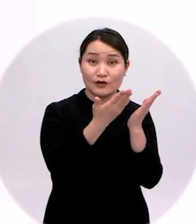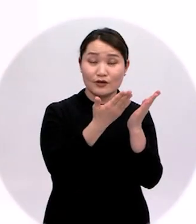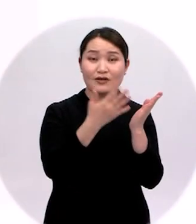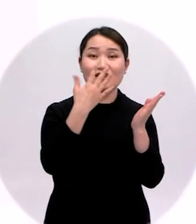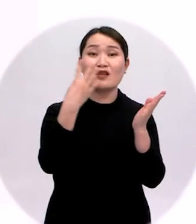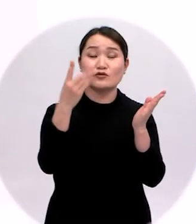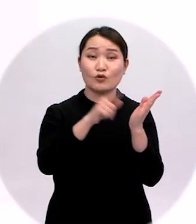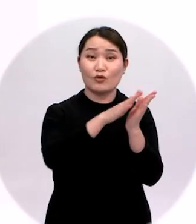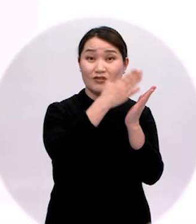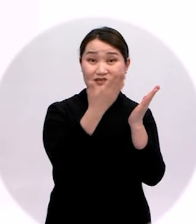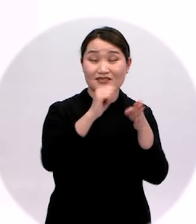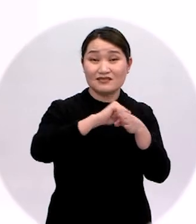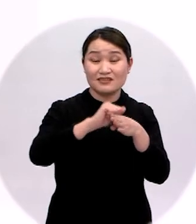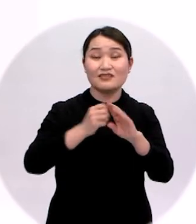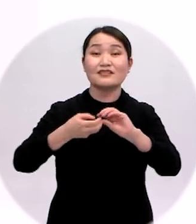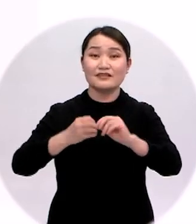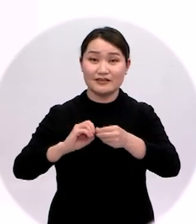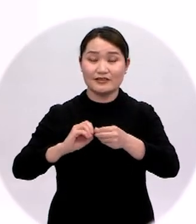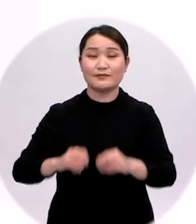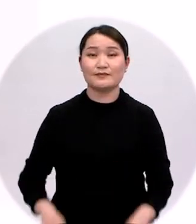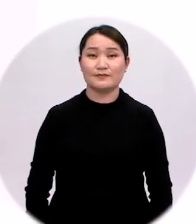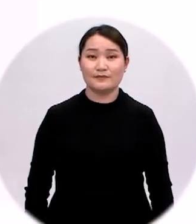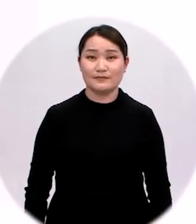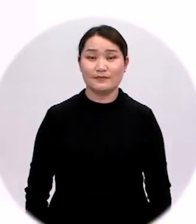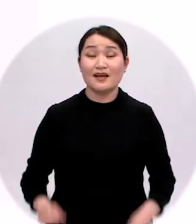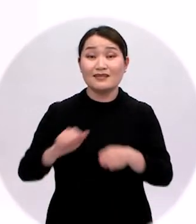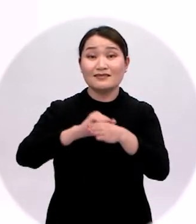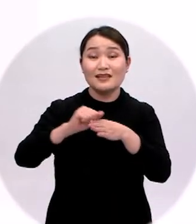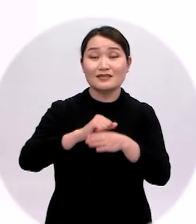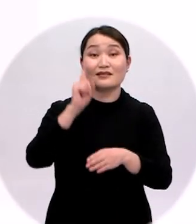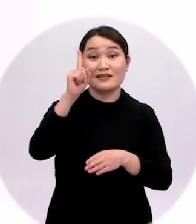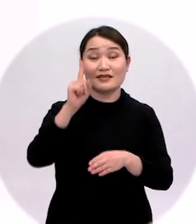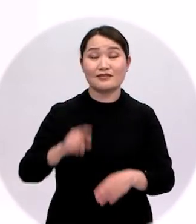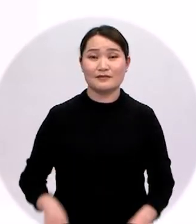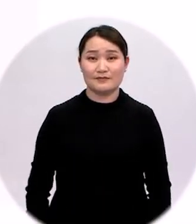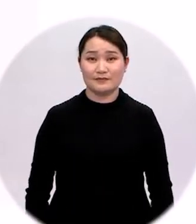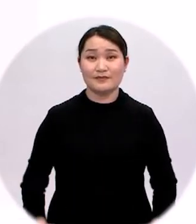хуудас 54-ийн дасгалуудыг ажиллая. За дасгал 1.